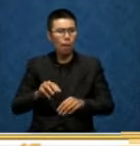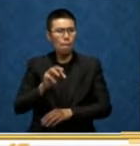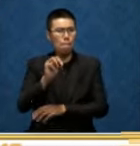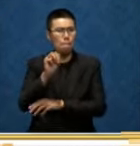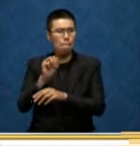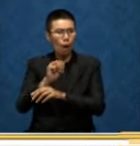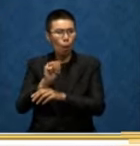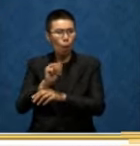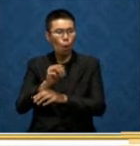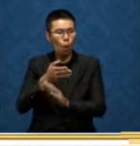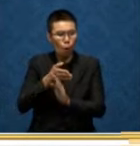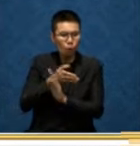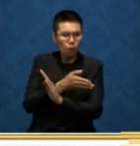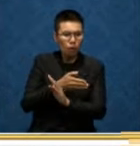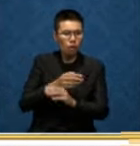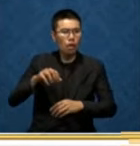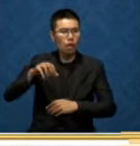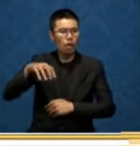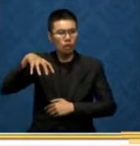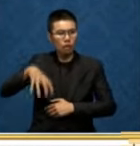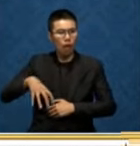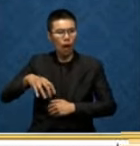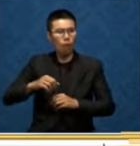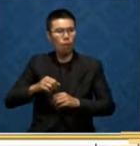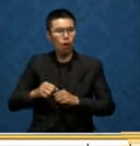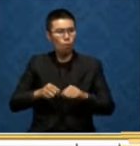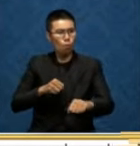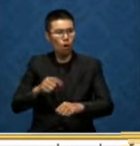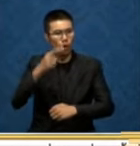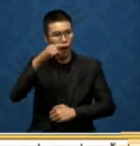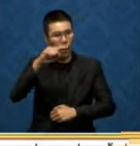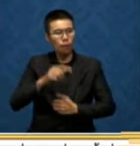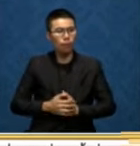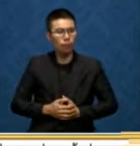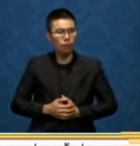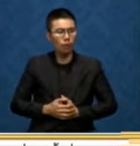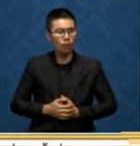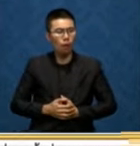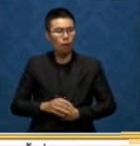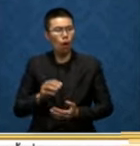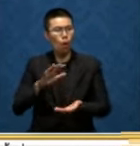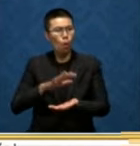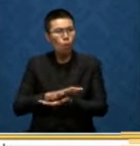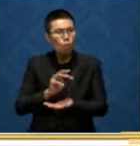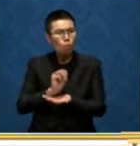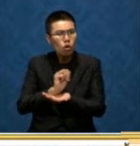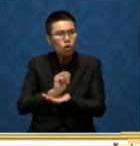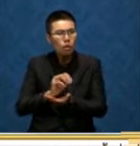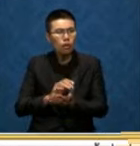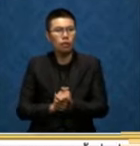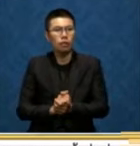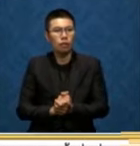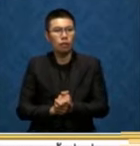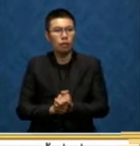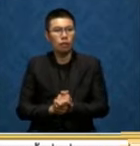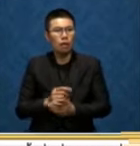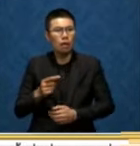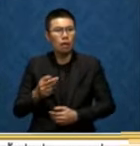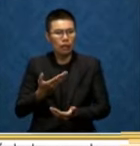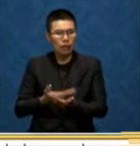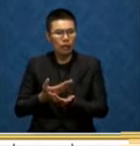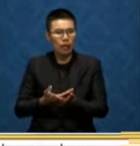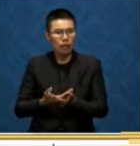ามมวยจะมีโรงเรียนนี้ตั้งขึ้นมาเป็นโรงเรียนที่เป็นมูลนิธินี้ซึ่งไม่ได้หวังผลกำไรใดๆเลยนะ